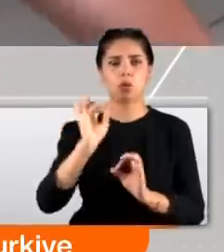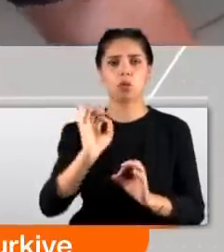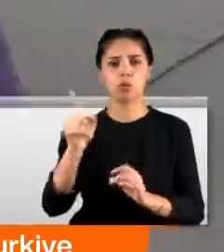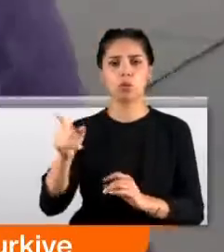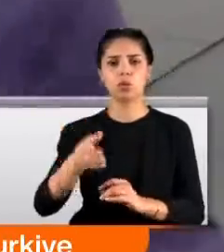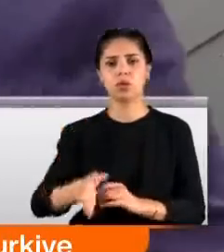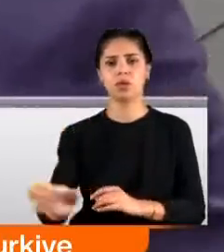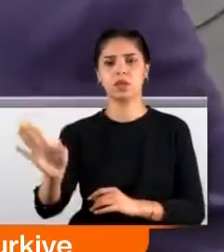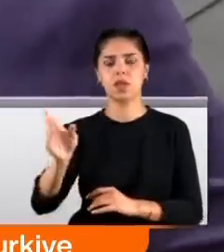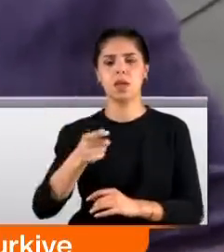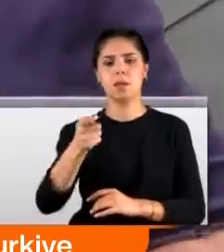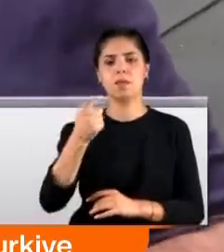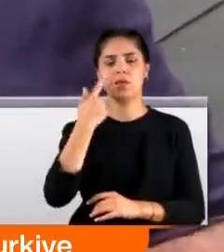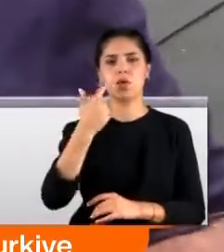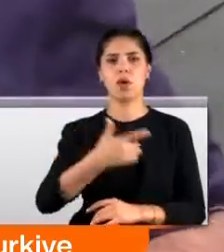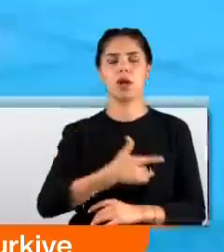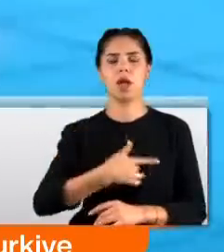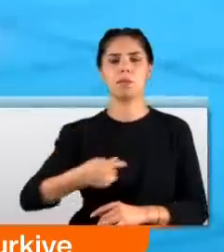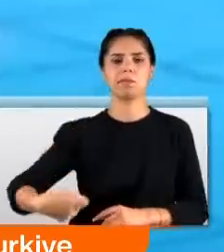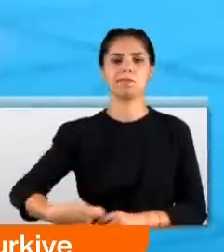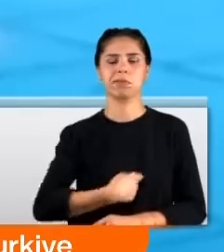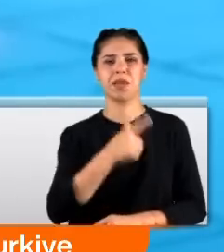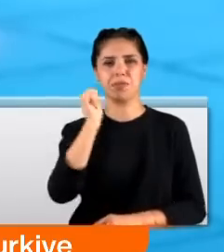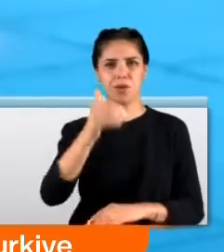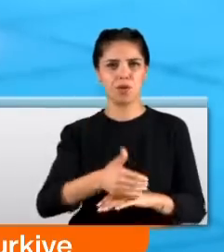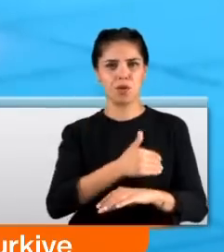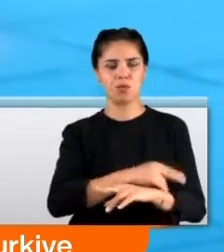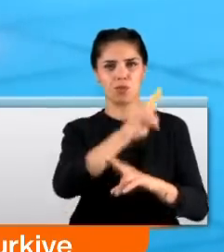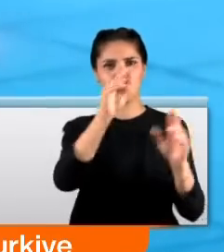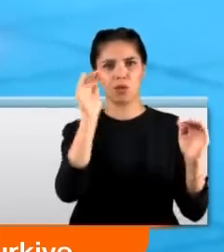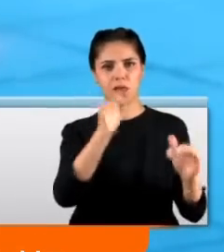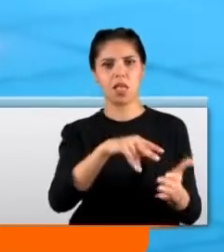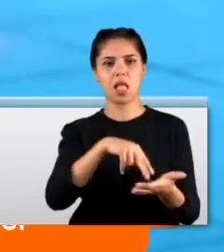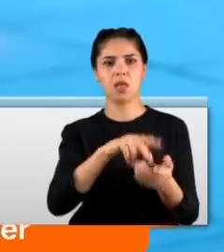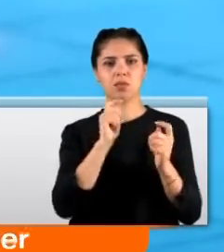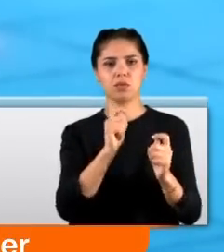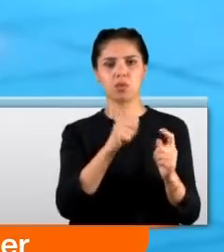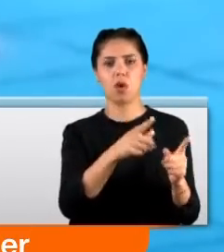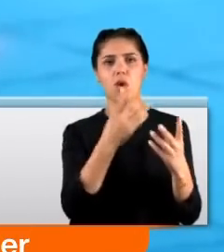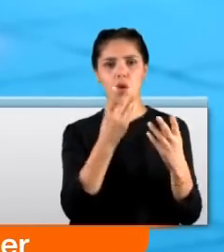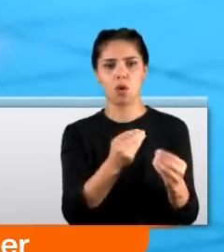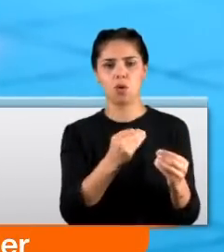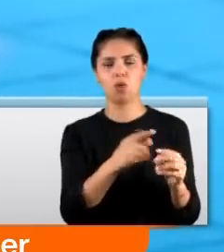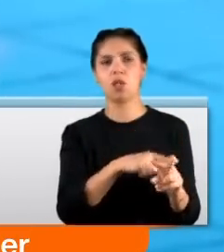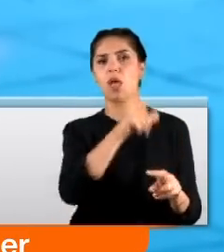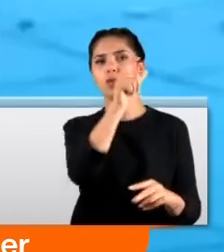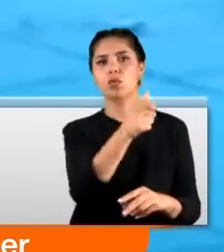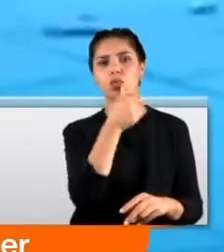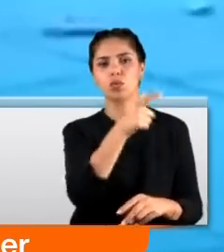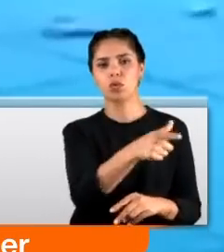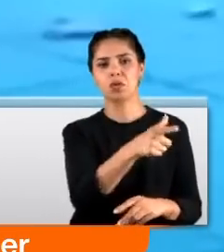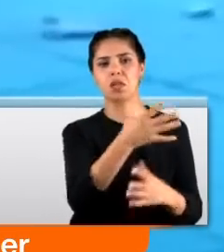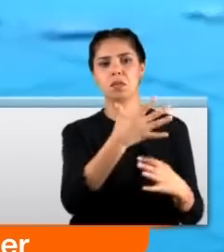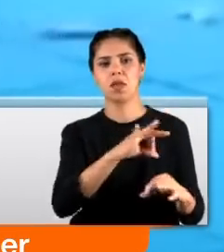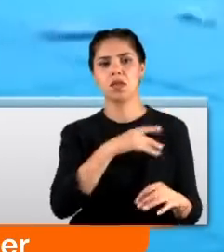buradan çıkıyor, bıçağı bu kalbinin altına sokuyor. Bir gün önce dükkanına gelen ve ayakta durmakta zorluk çeken Yunus Ergü bu kez